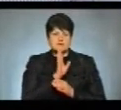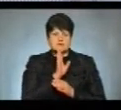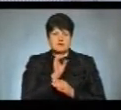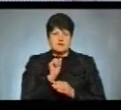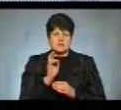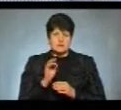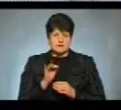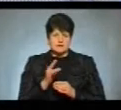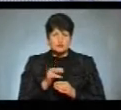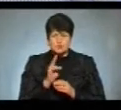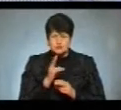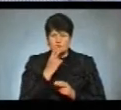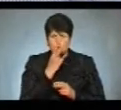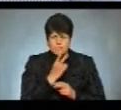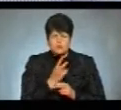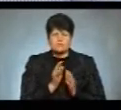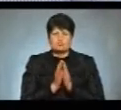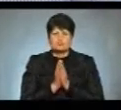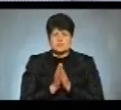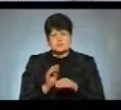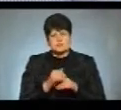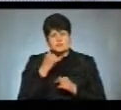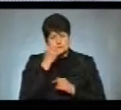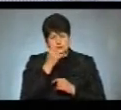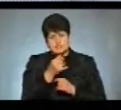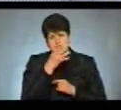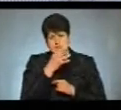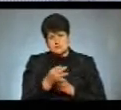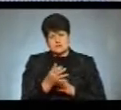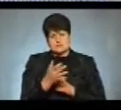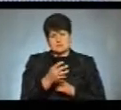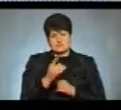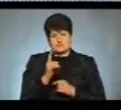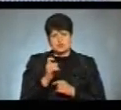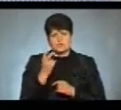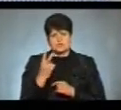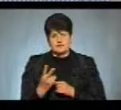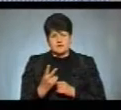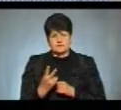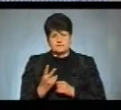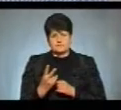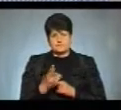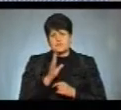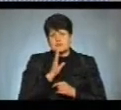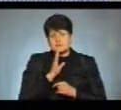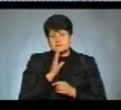дані. Якщо би хтось бачив, будь ласка, звертайтеся, повідомляйте нас на гарячу лінію 102. Версія наступна, що вона